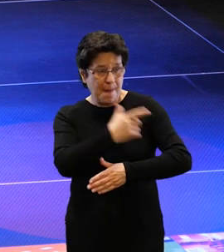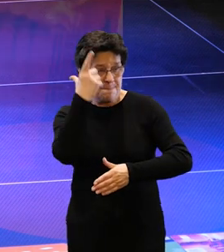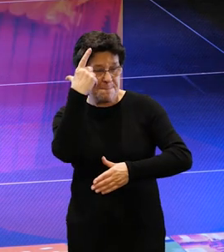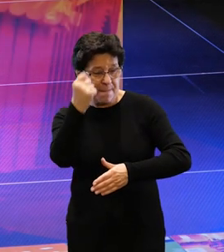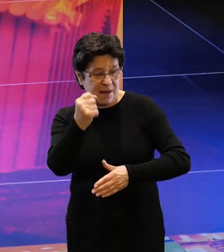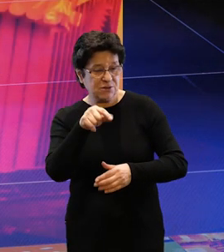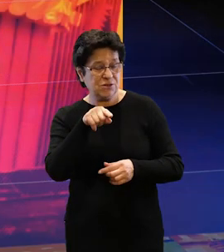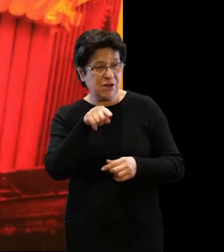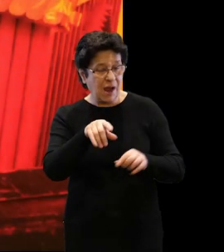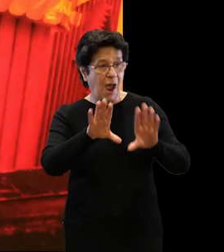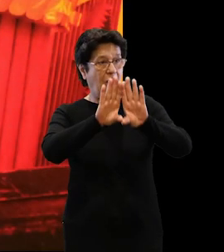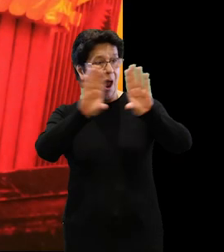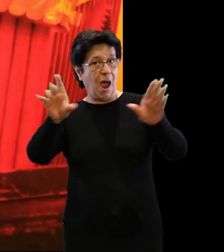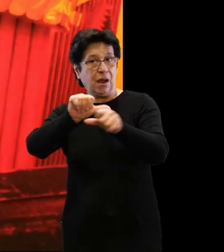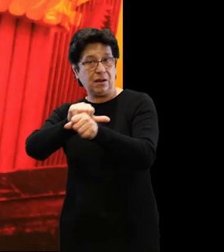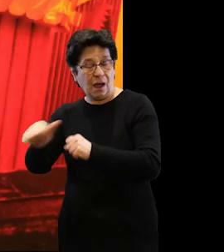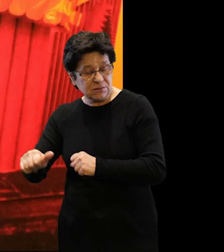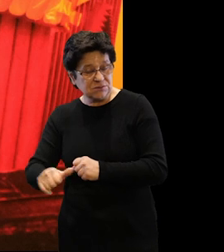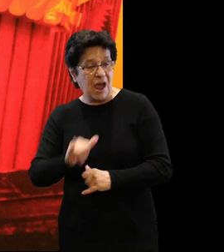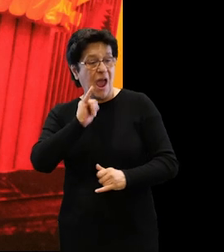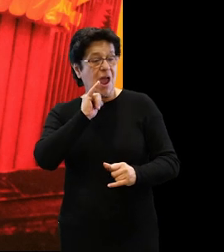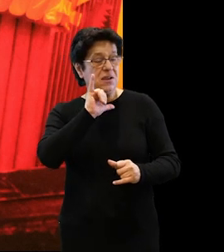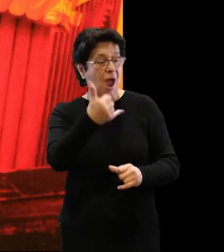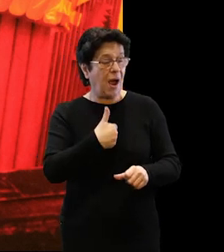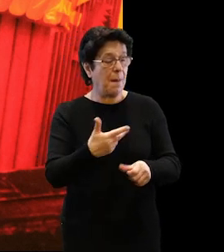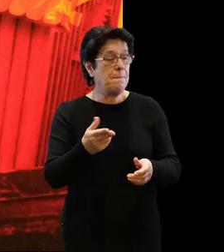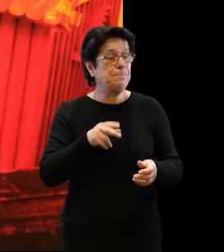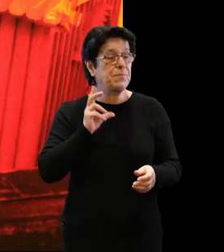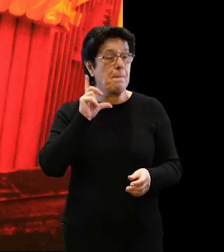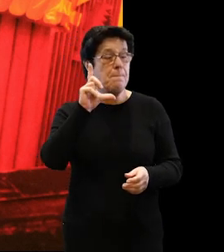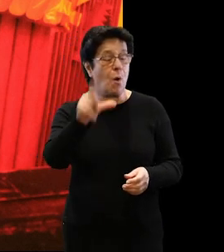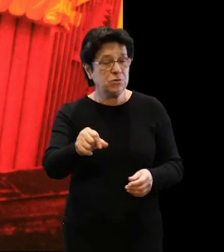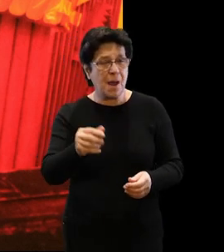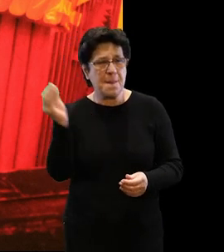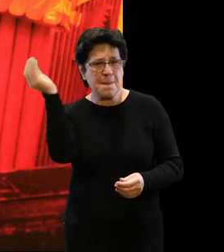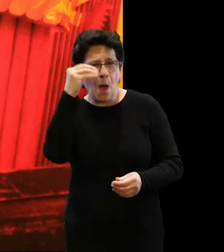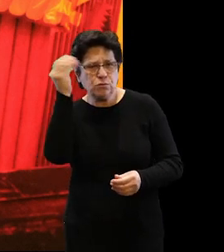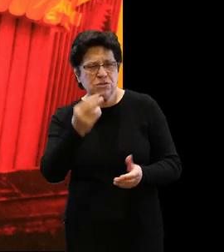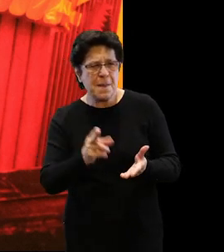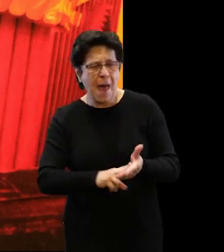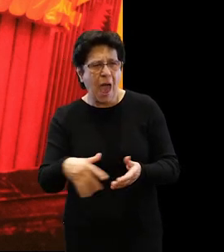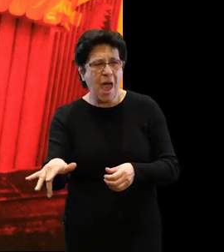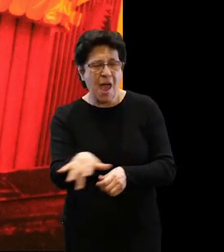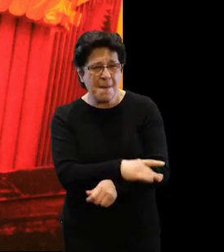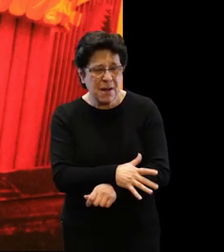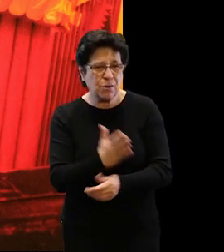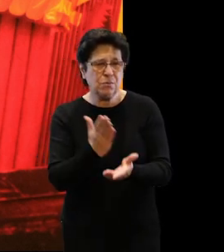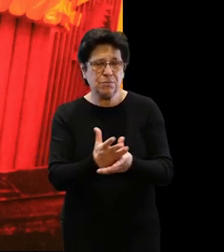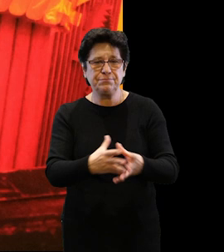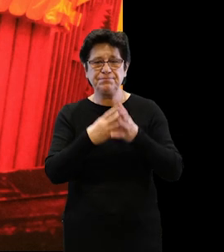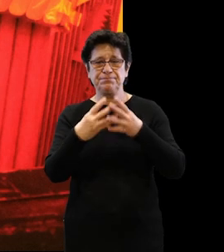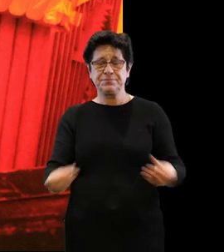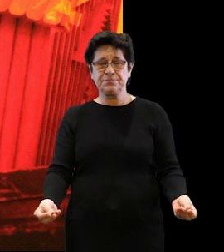pracował w momencie jak poszedł na emeryturę Izba ulegała rozproszeniu i i to zanikło I teraz jest